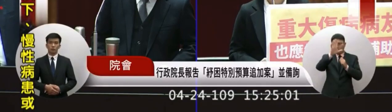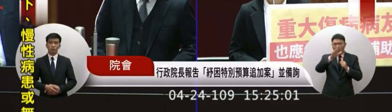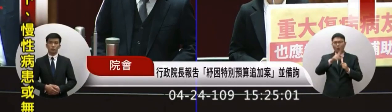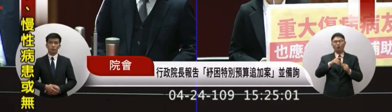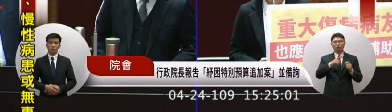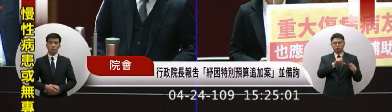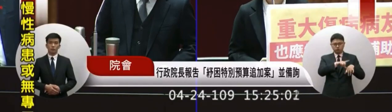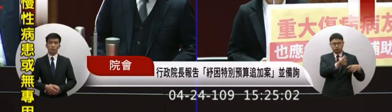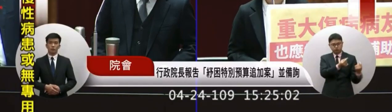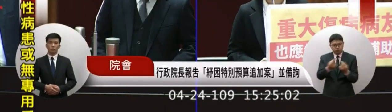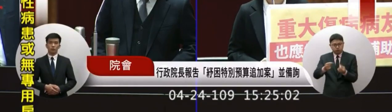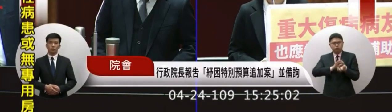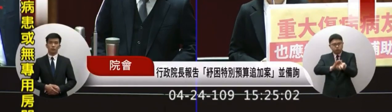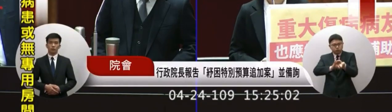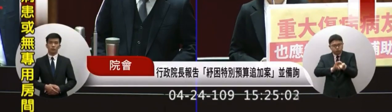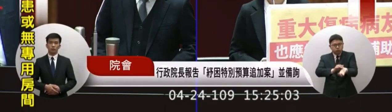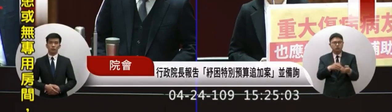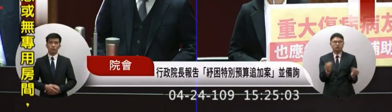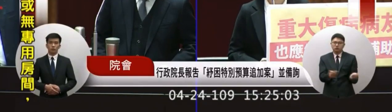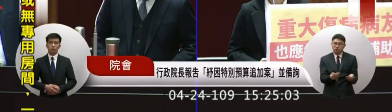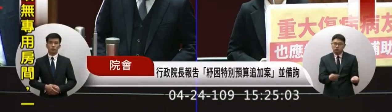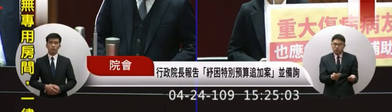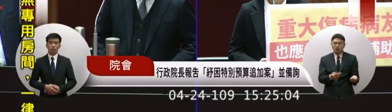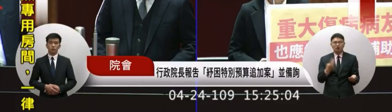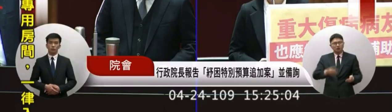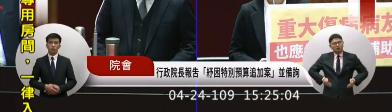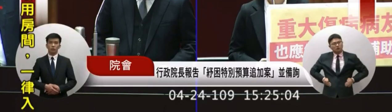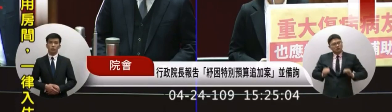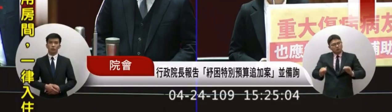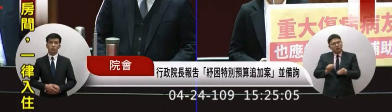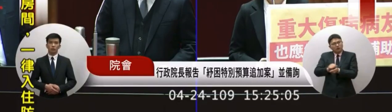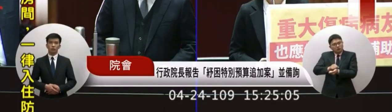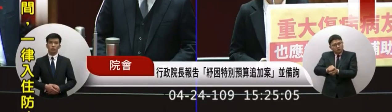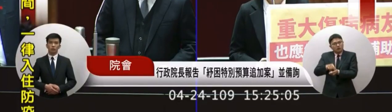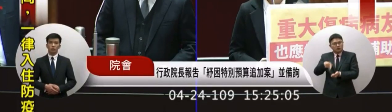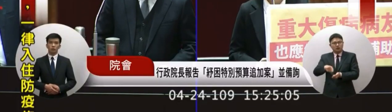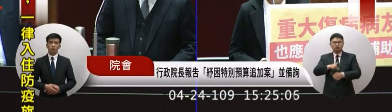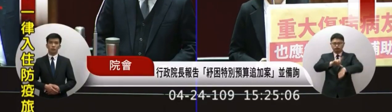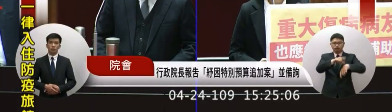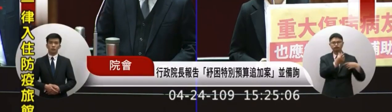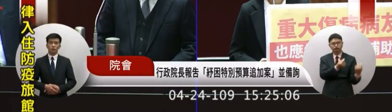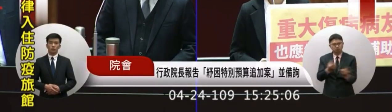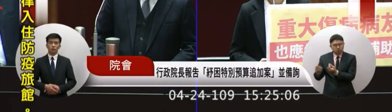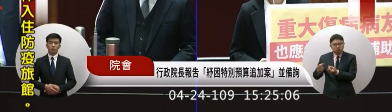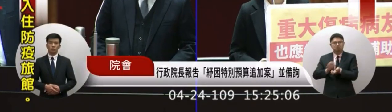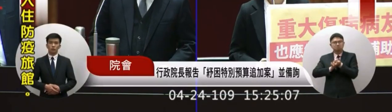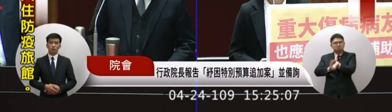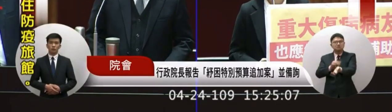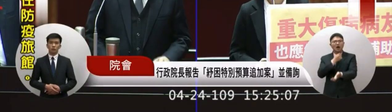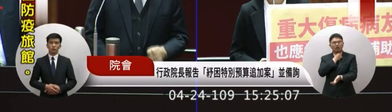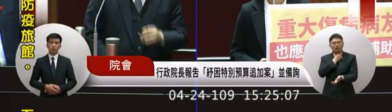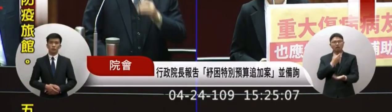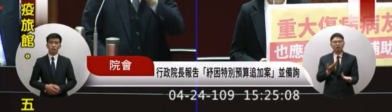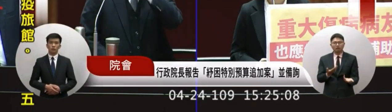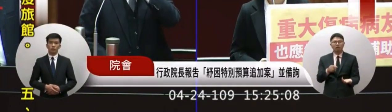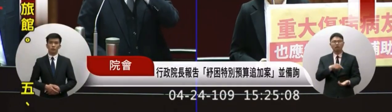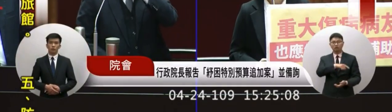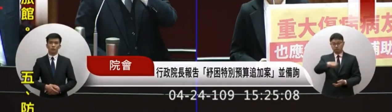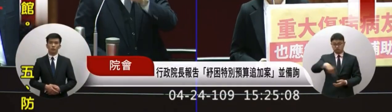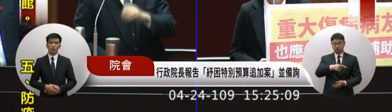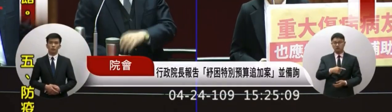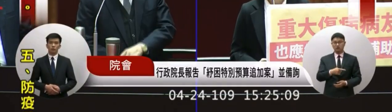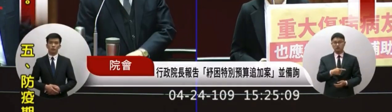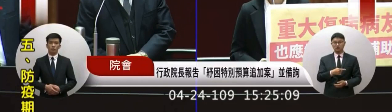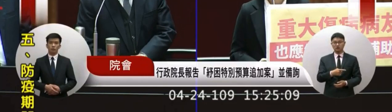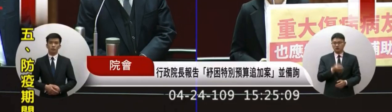回诊啊，去接受治疗啊，又或者是说他可能是洗肾的这些病患，他需要定期的频繁的去做这些行动这些行为，所以